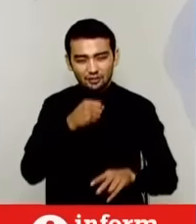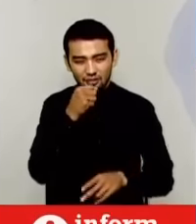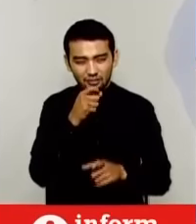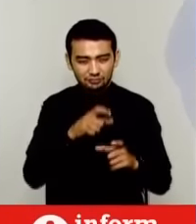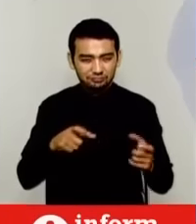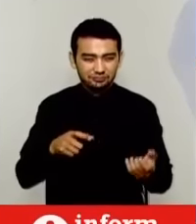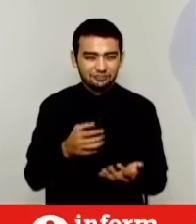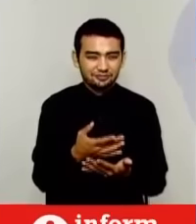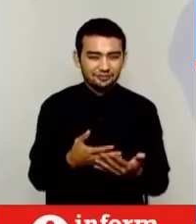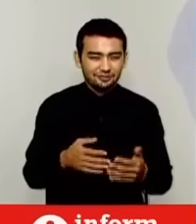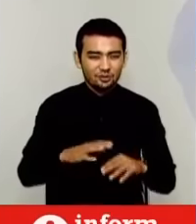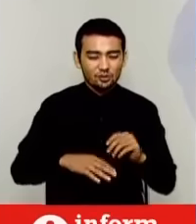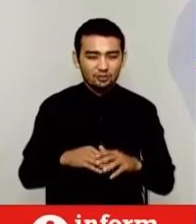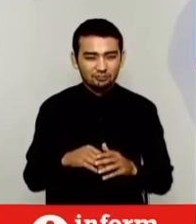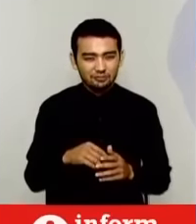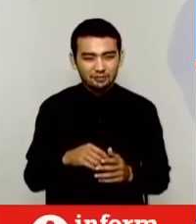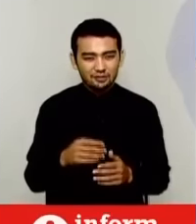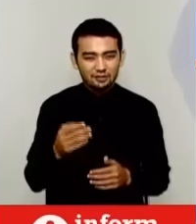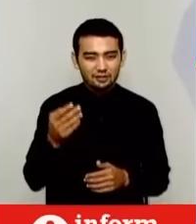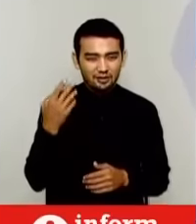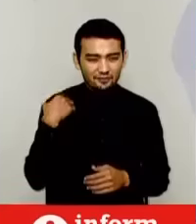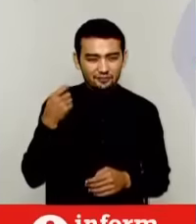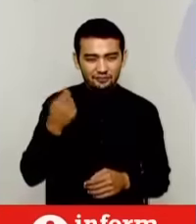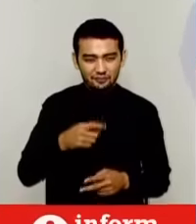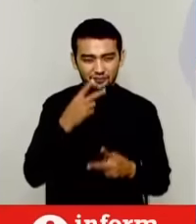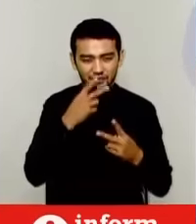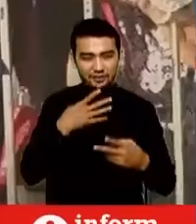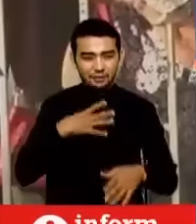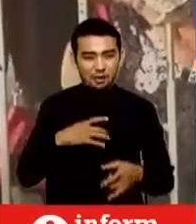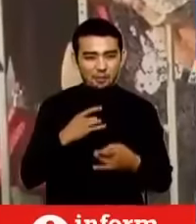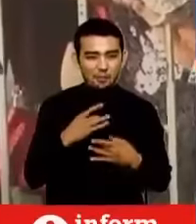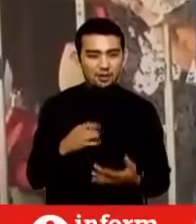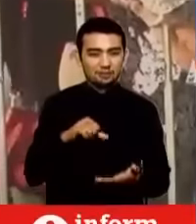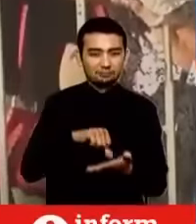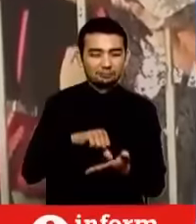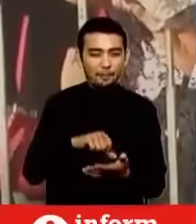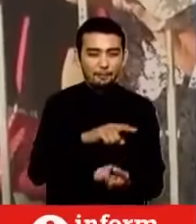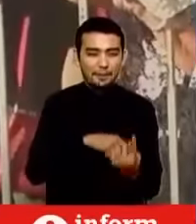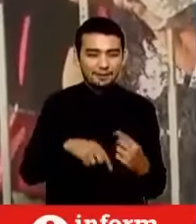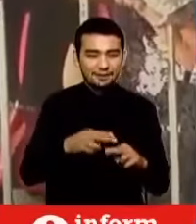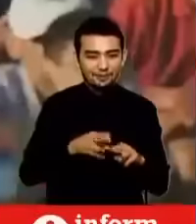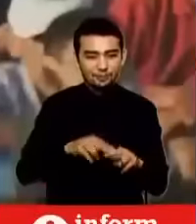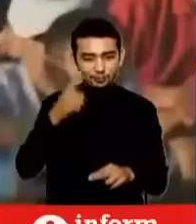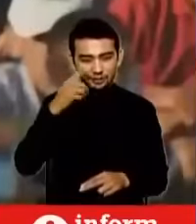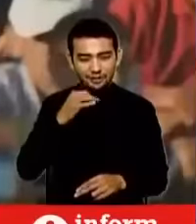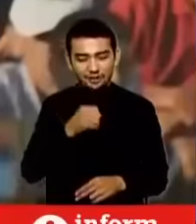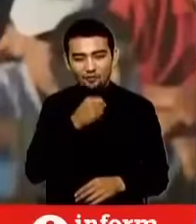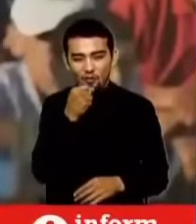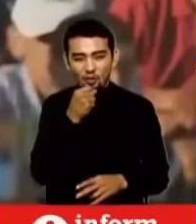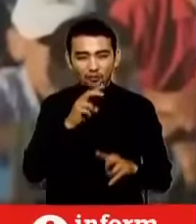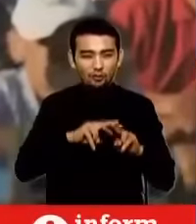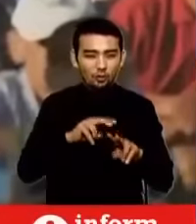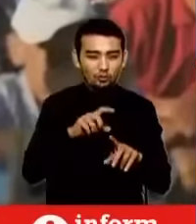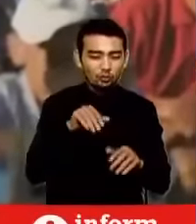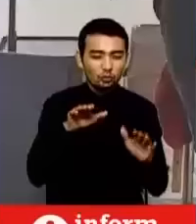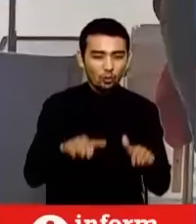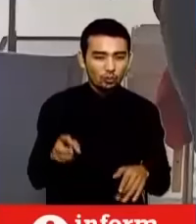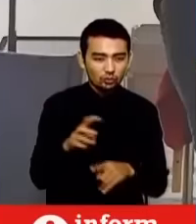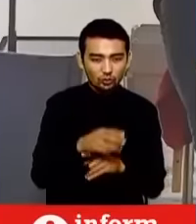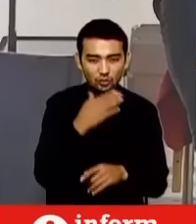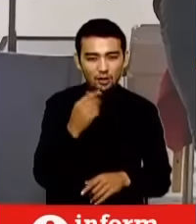руки. Такого сельчане не видели никогда. На мероприятие, организованное бизнесом, приехали не только звезды эстрады, среди которых